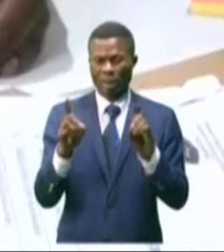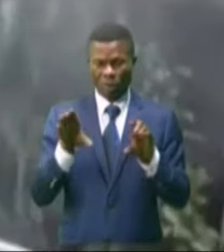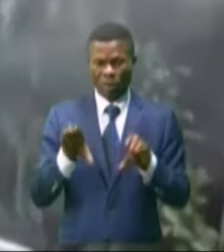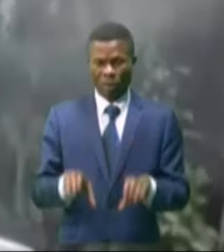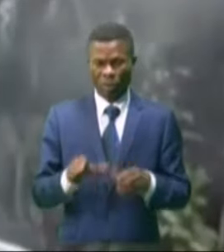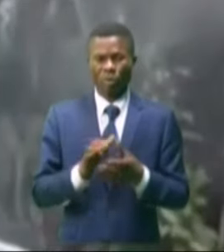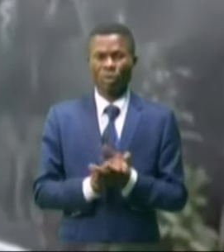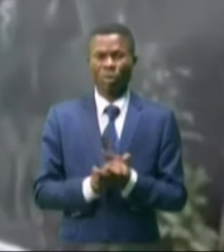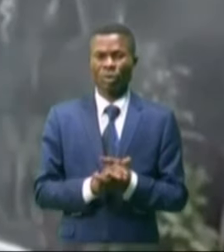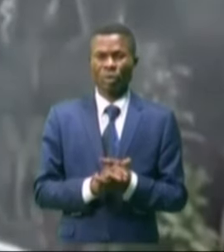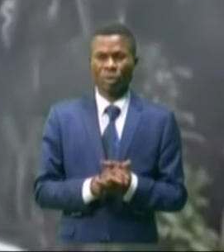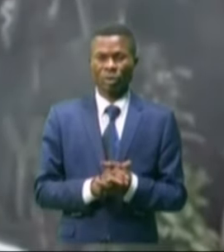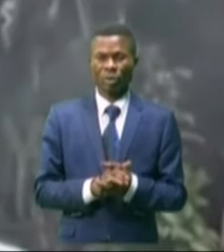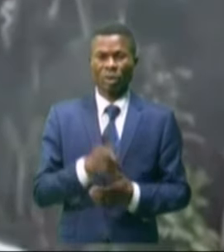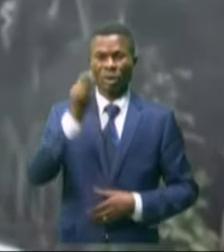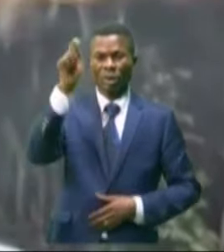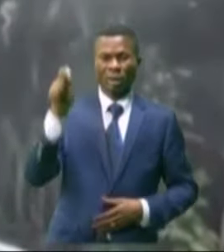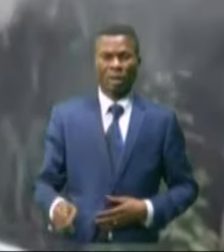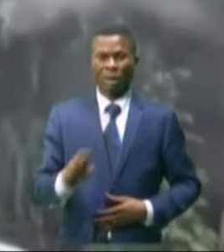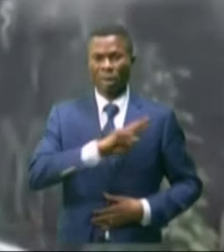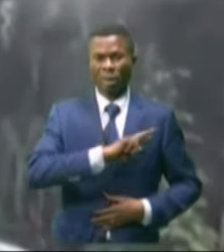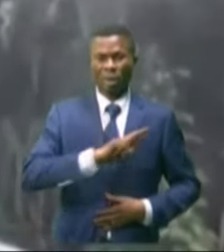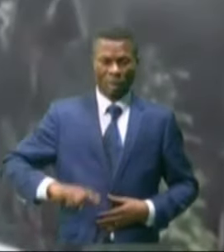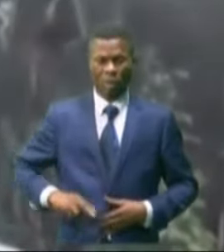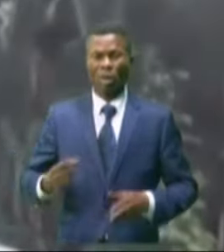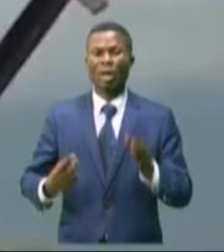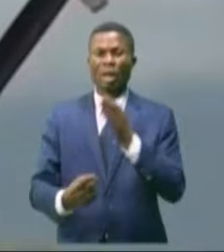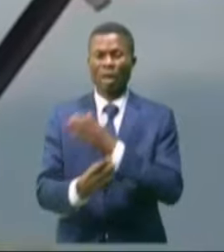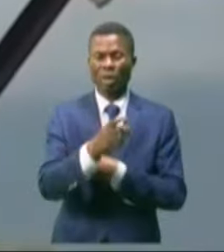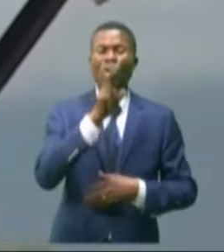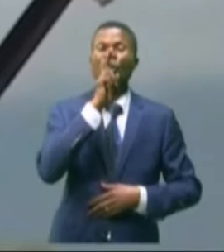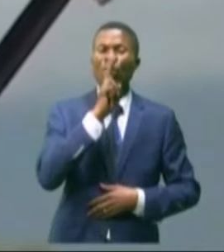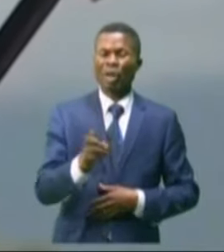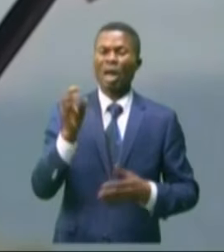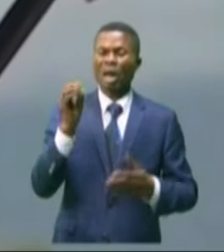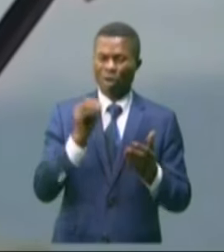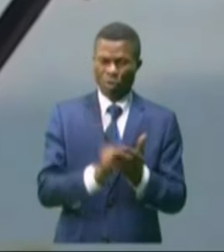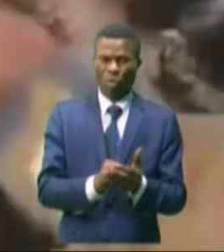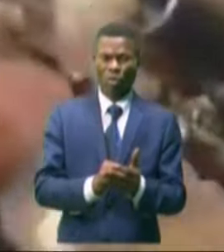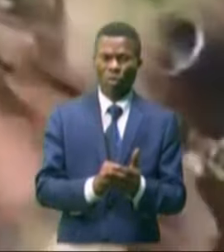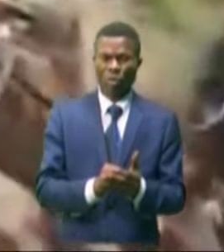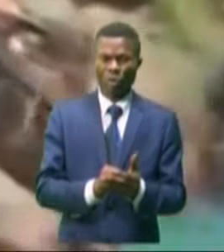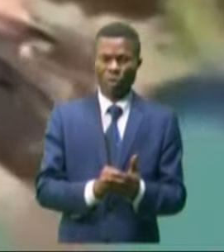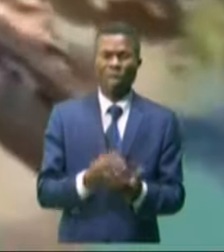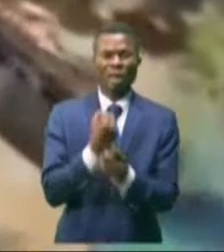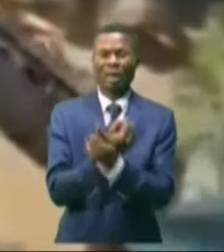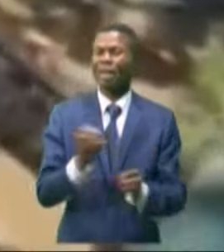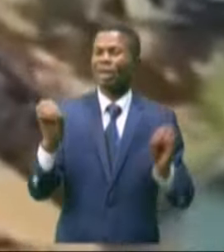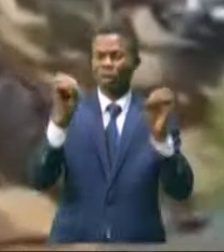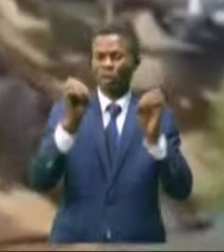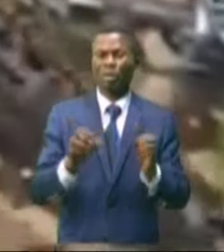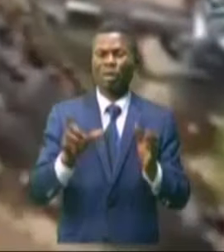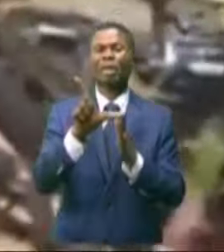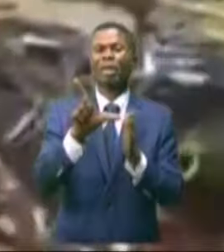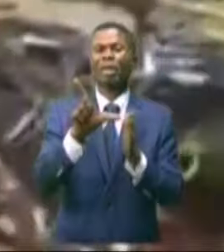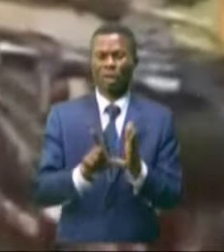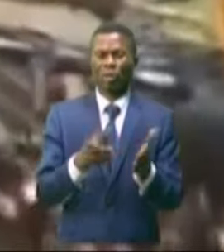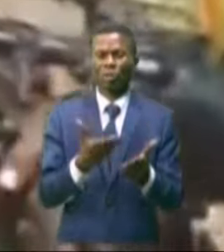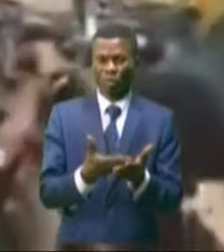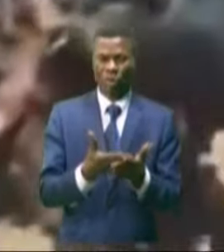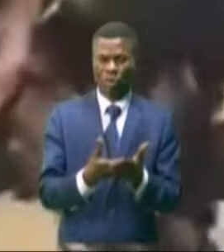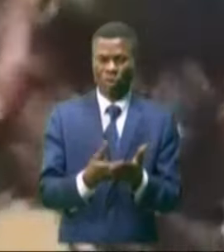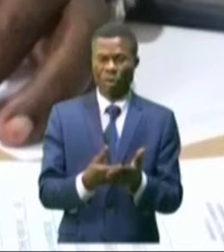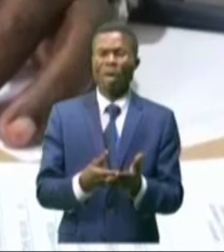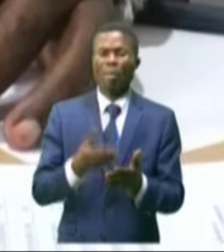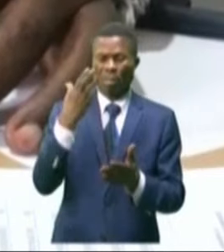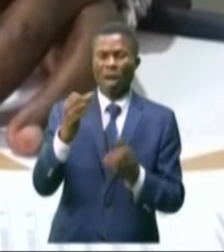Kivu. Les FARDC dénoncent avec la dernière énergie le non-respect de cette trêve par le régime de